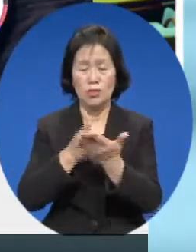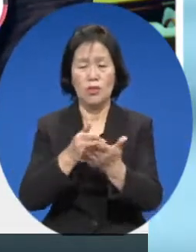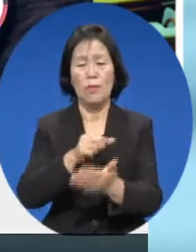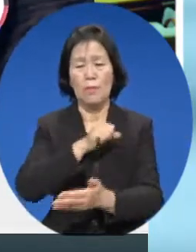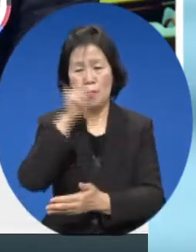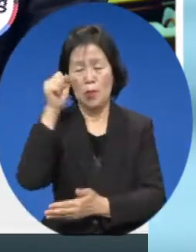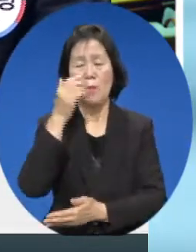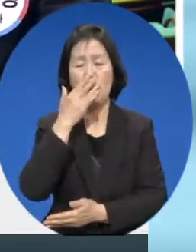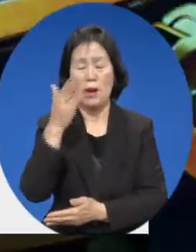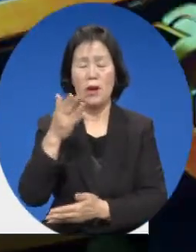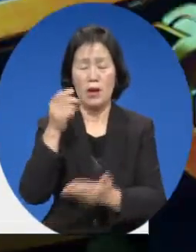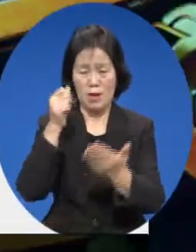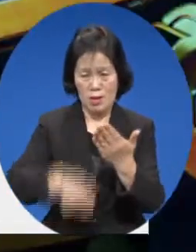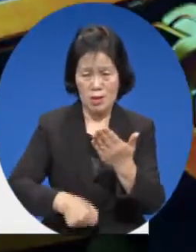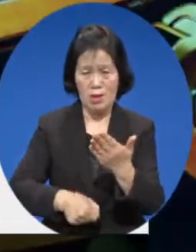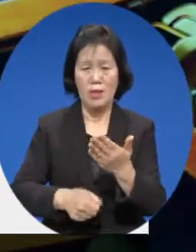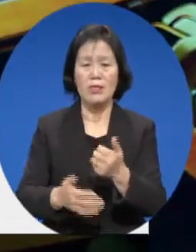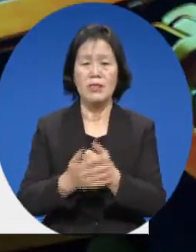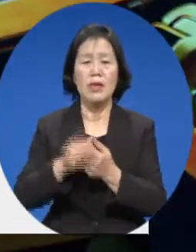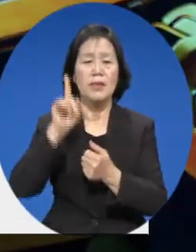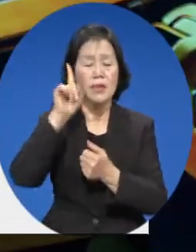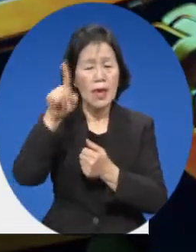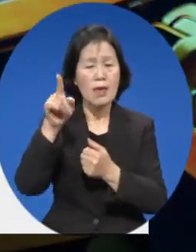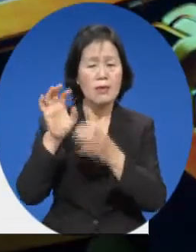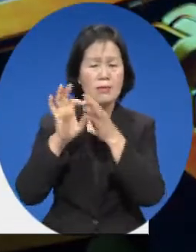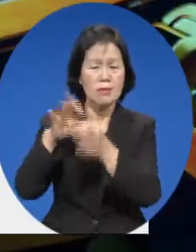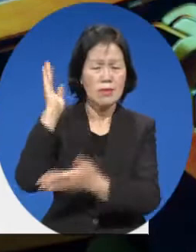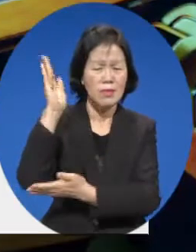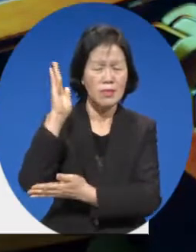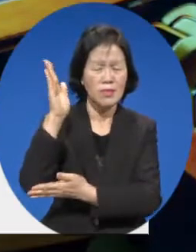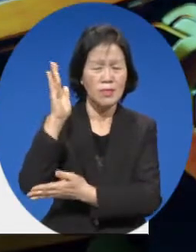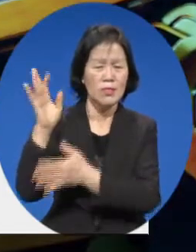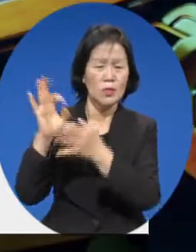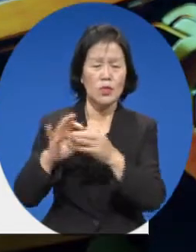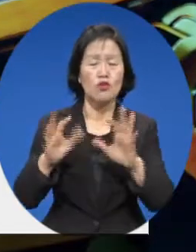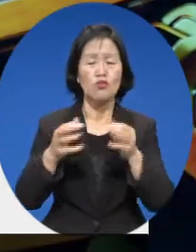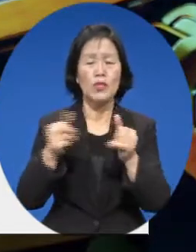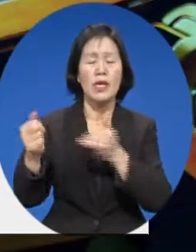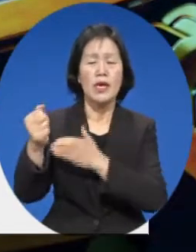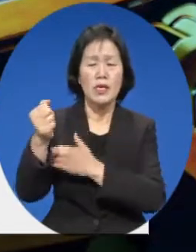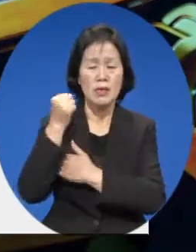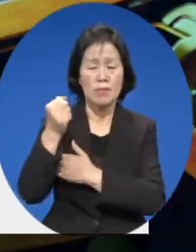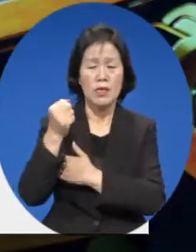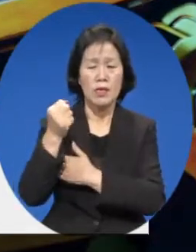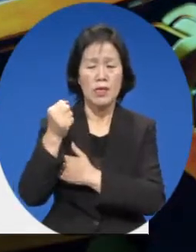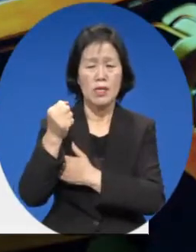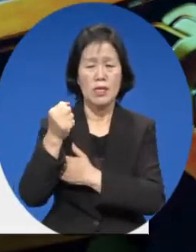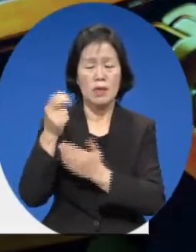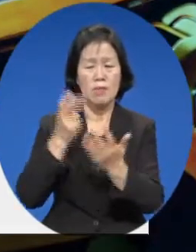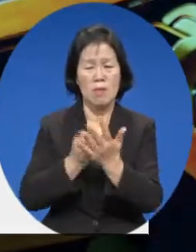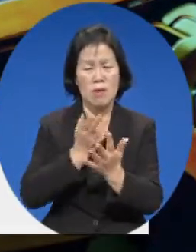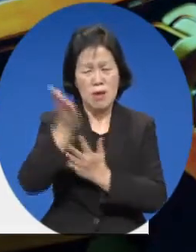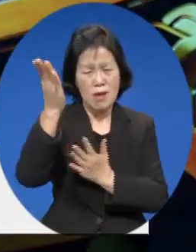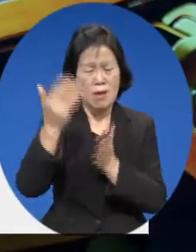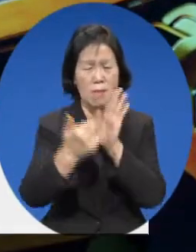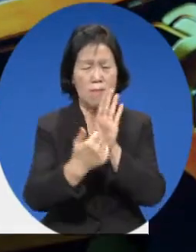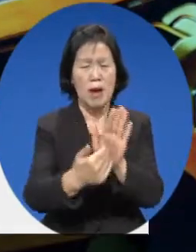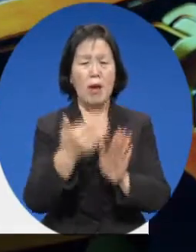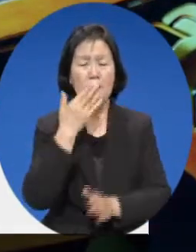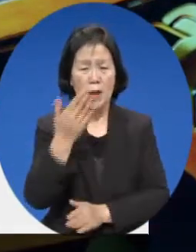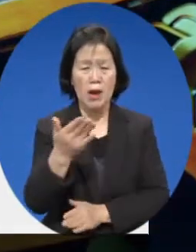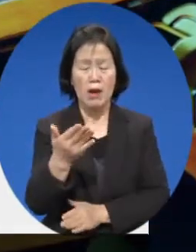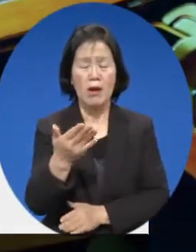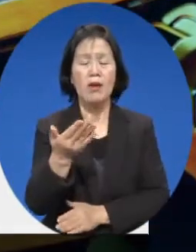하도록 그렇게 있습니다 그러다 보니까 내일 필립 어스를 통해 가지고 국민의 힘이 이외 하니 통과되는 것을 막을 수는 있지만 그 다음날